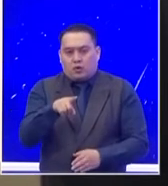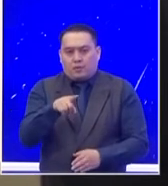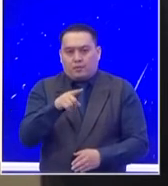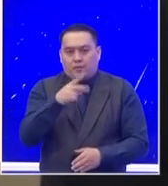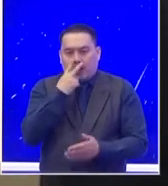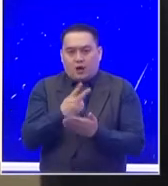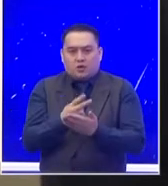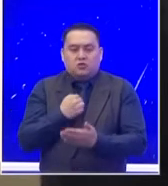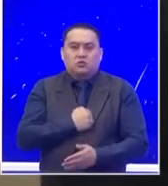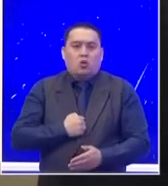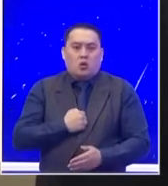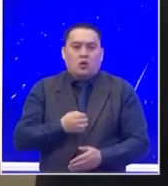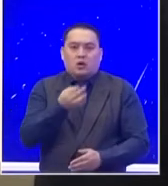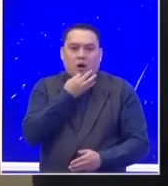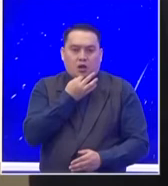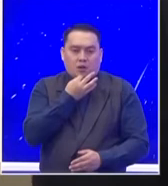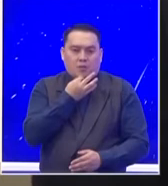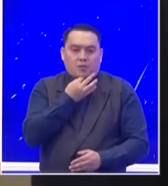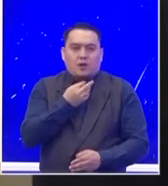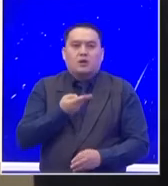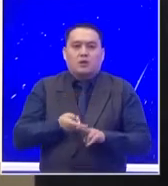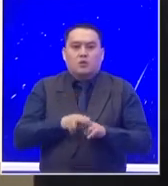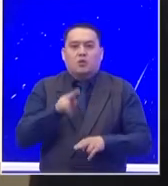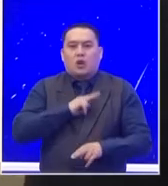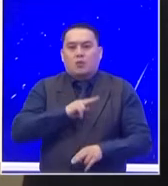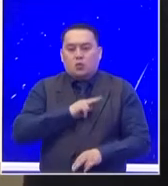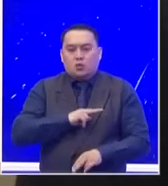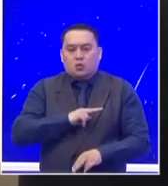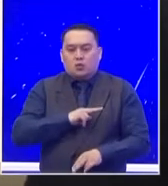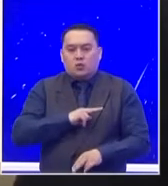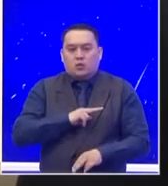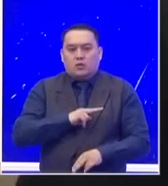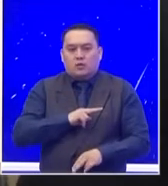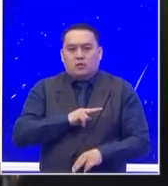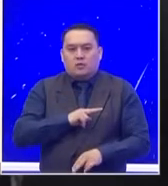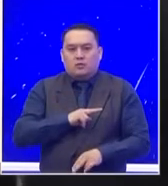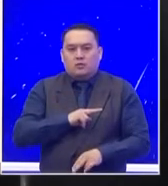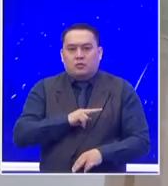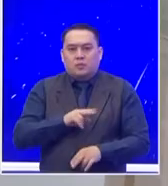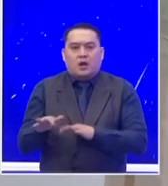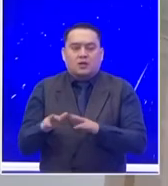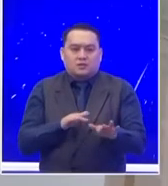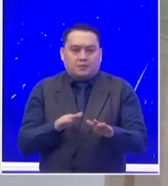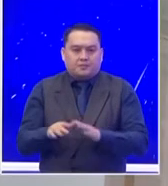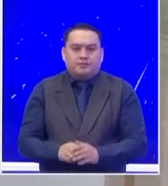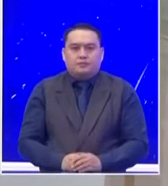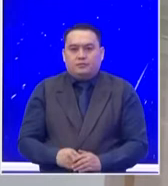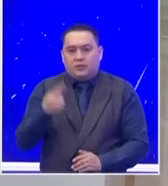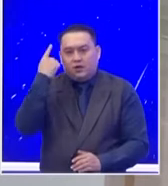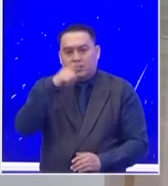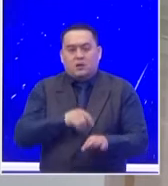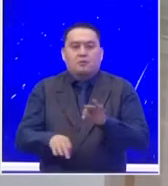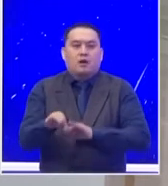агрессию, насилие, говорить рано, потому что эта работа, она подразумевает очень такой длительный процесс. По словам инициаторов